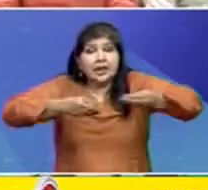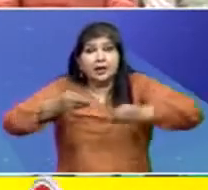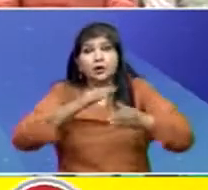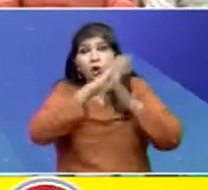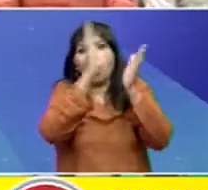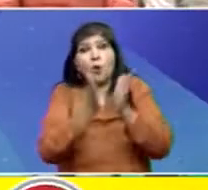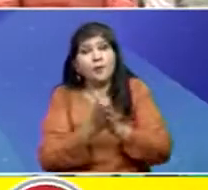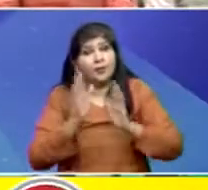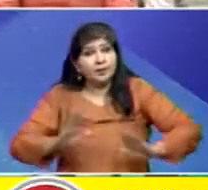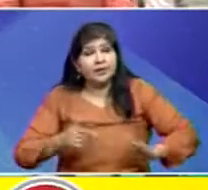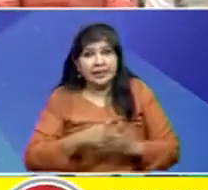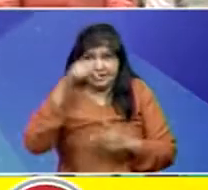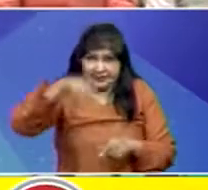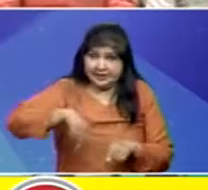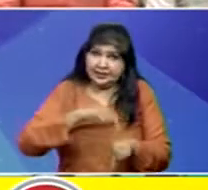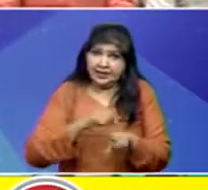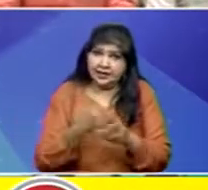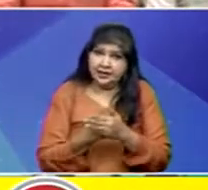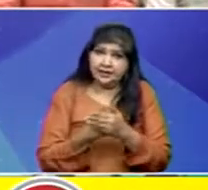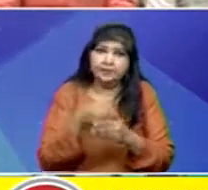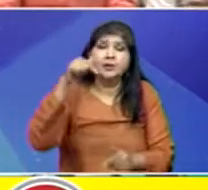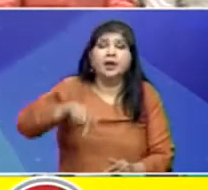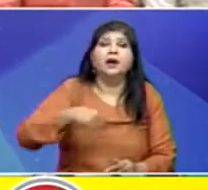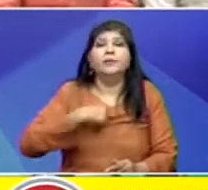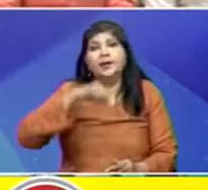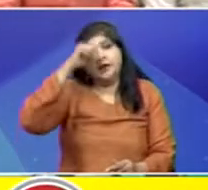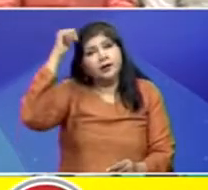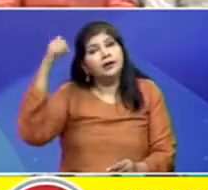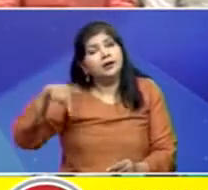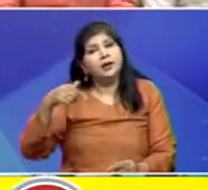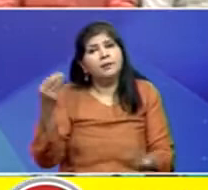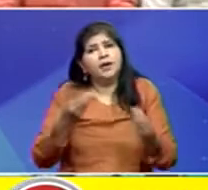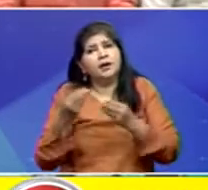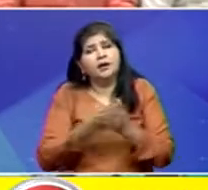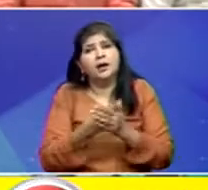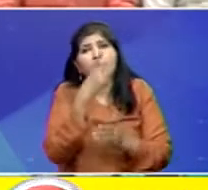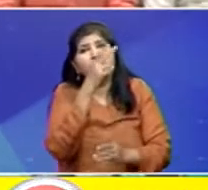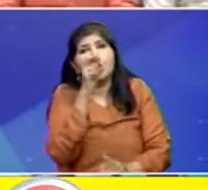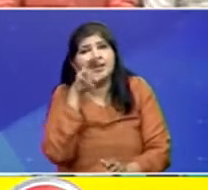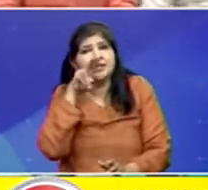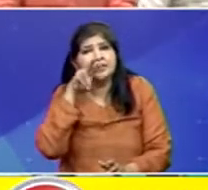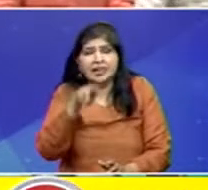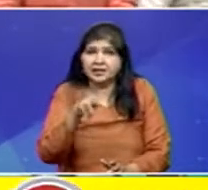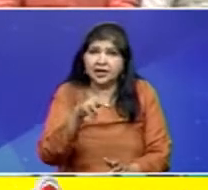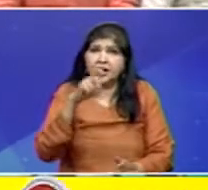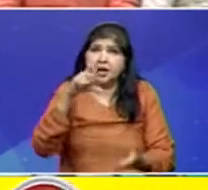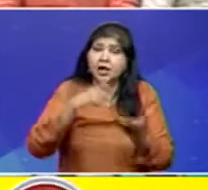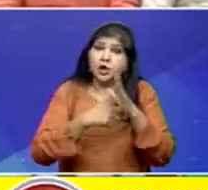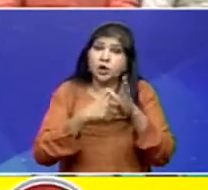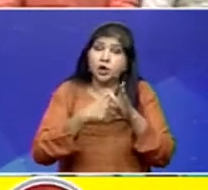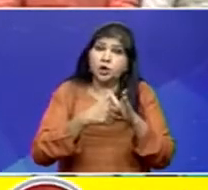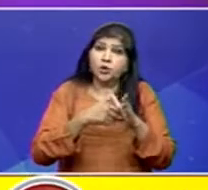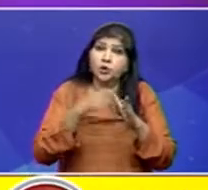इस समय हमारे देश में करीब 20,000 करोर डुपे के